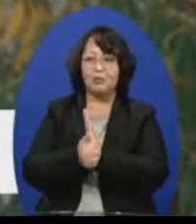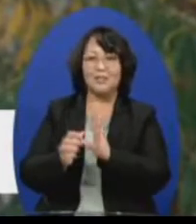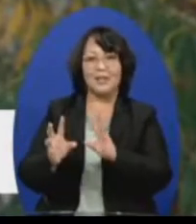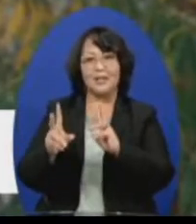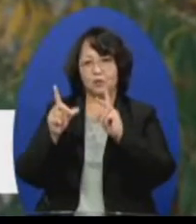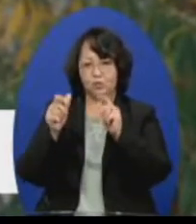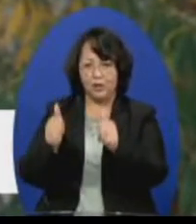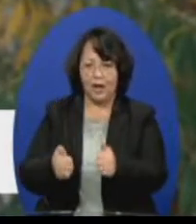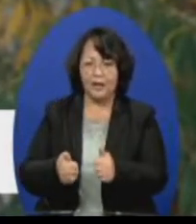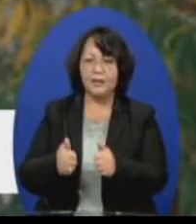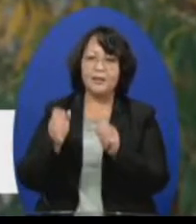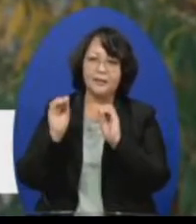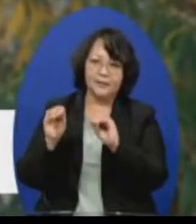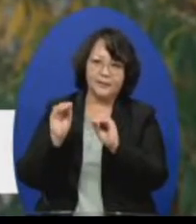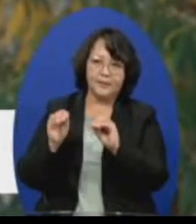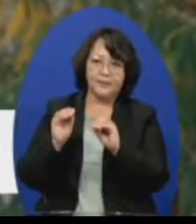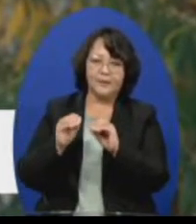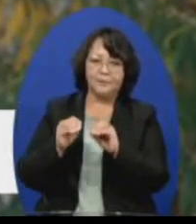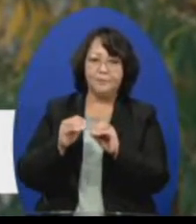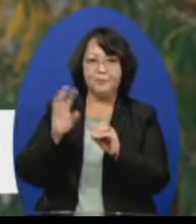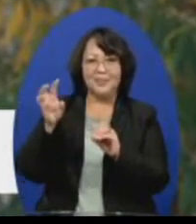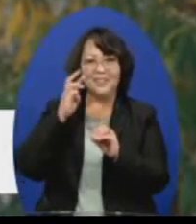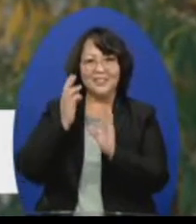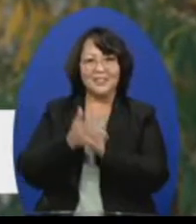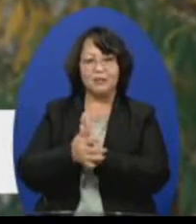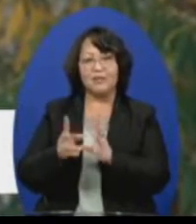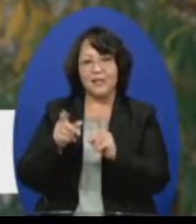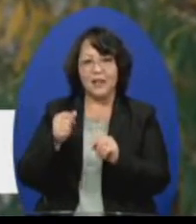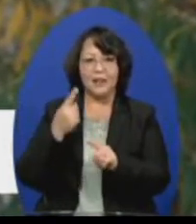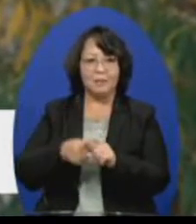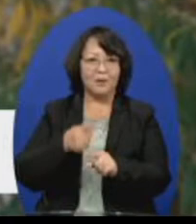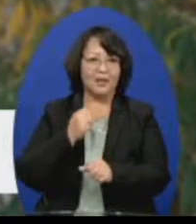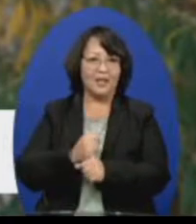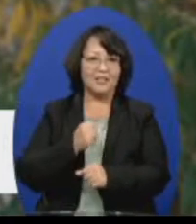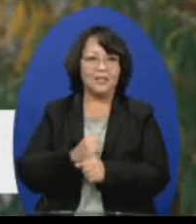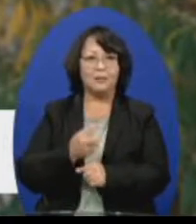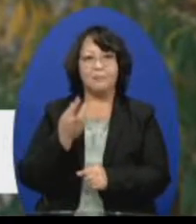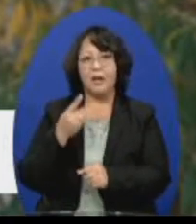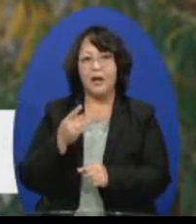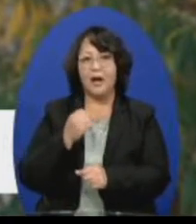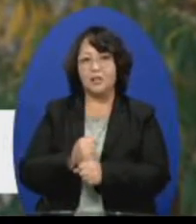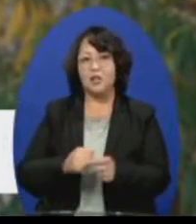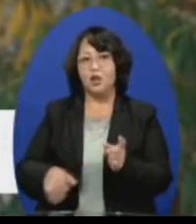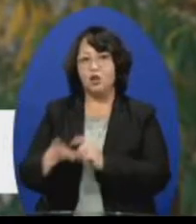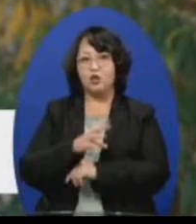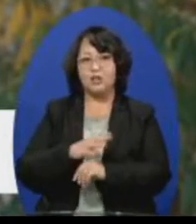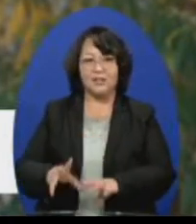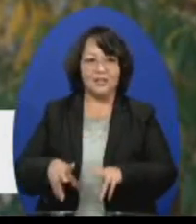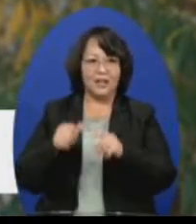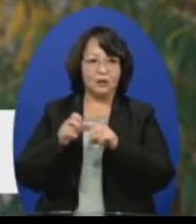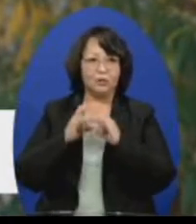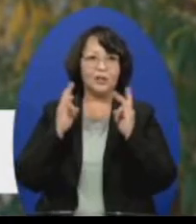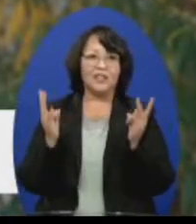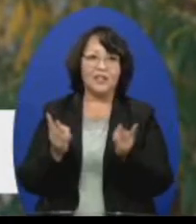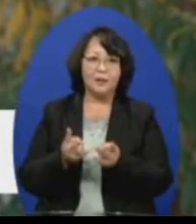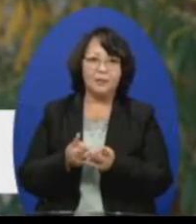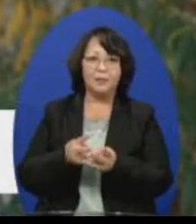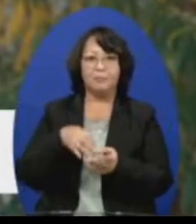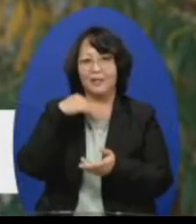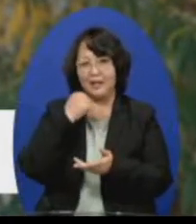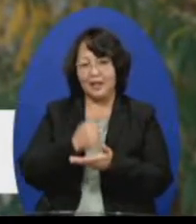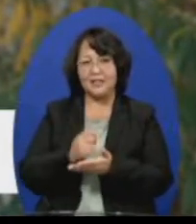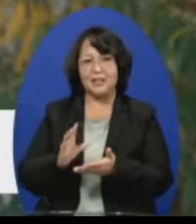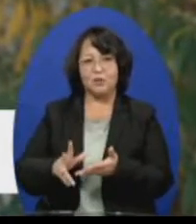чадрыг дээшлүүлэх, за мөн эдгэрий ажиллаж байгаа энэ ажлын байр, ажиллах орчныг сайжруулах, тэдний нийгмийн баталгааны асуудал, энэ